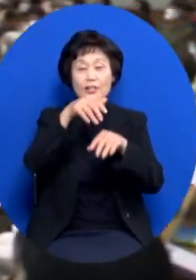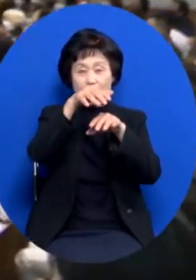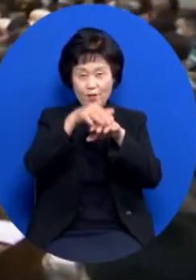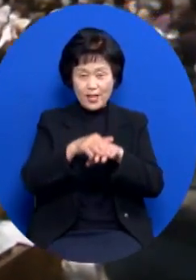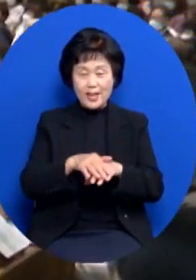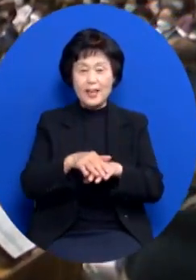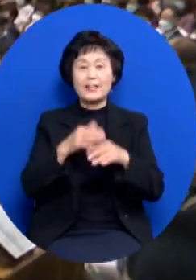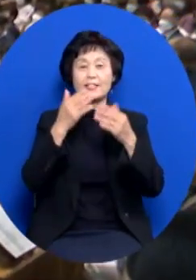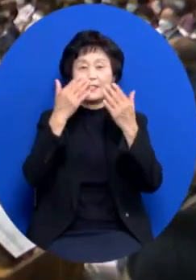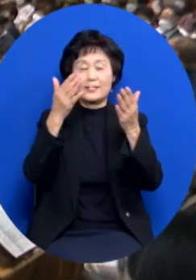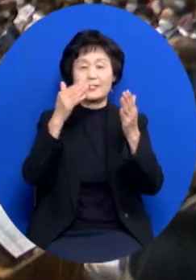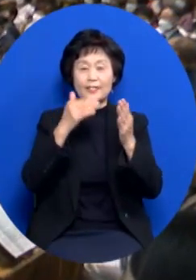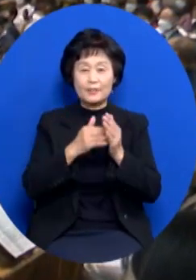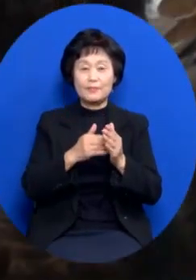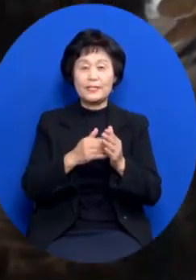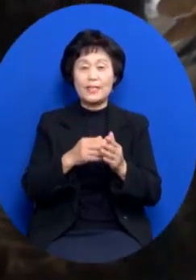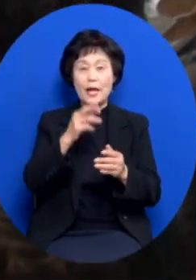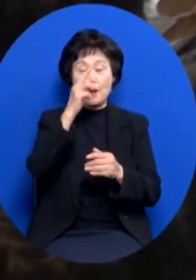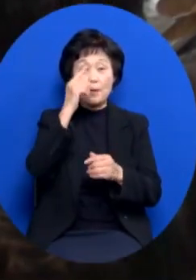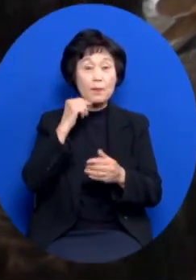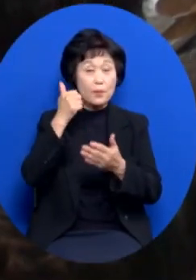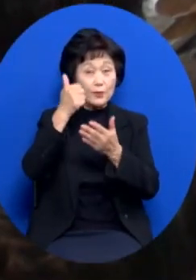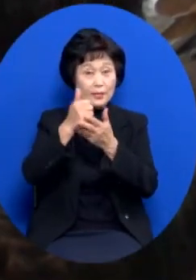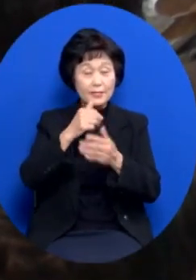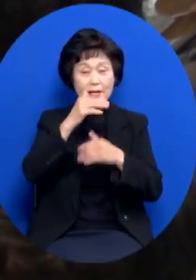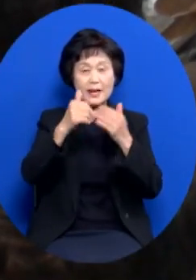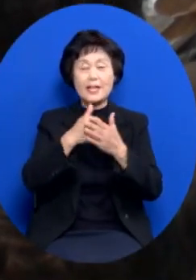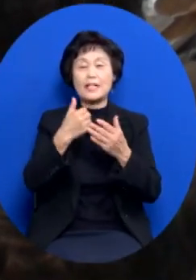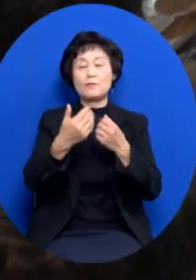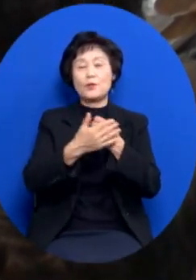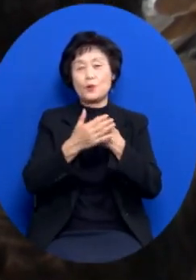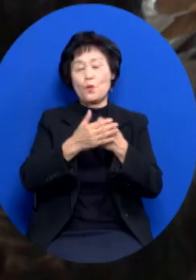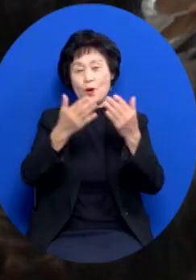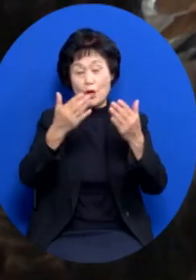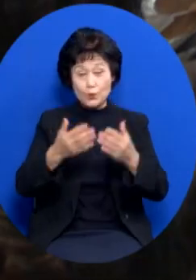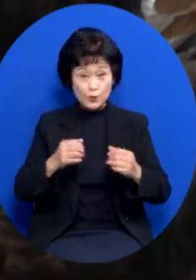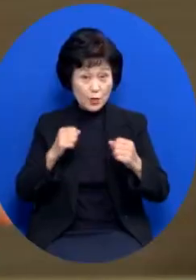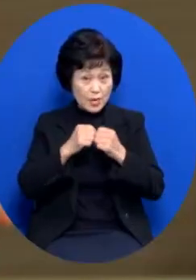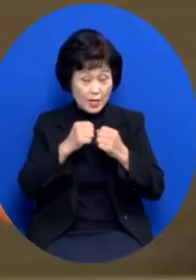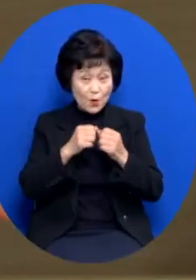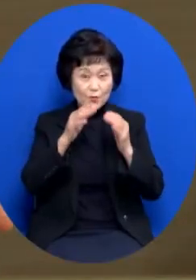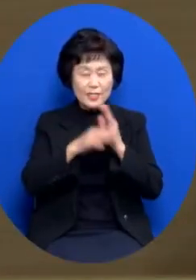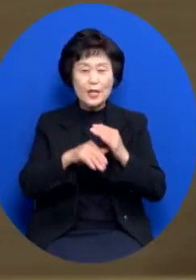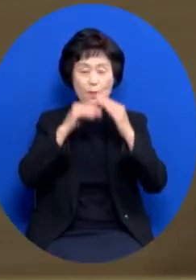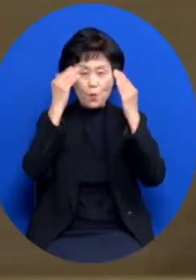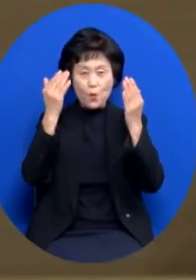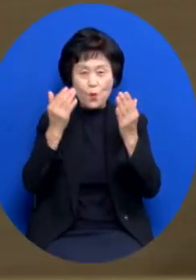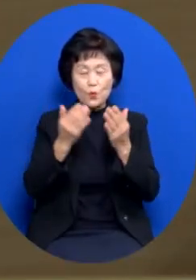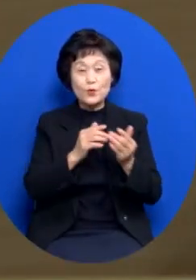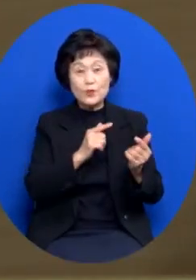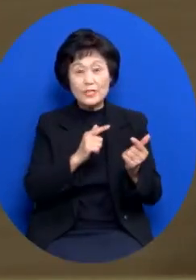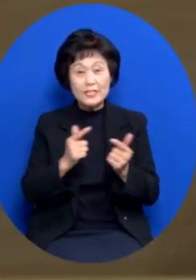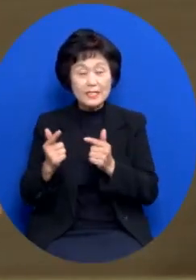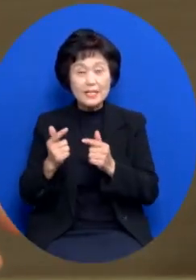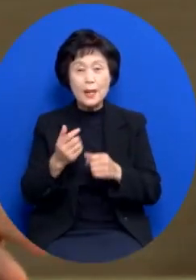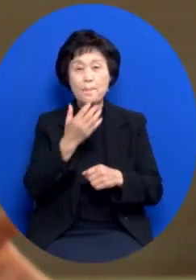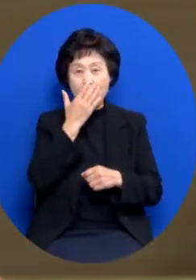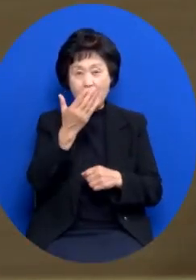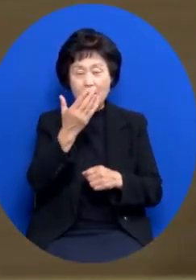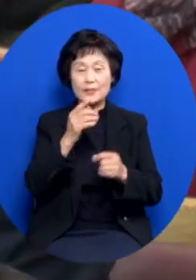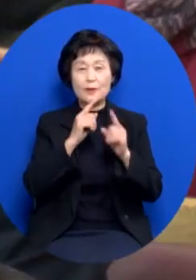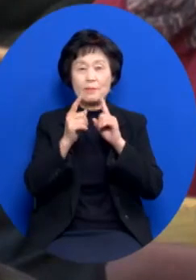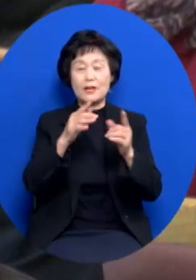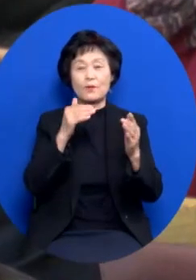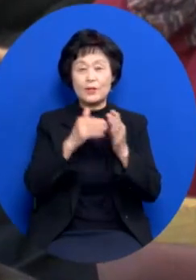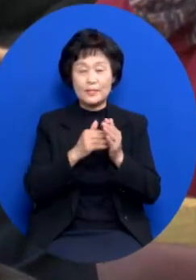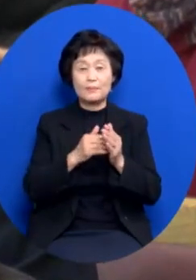강사로 나선 왕성교회 박윤민 목사는 하나님이 도우시고 싸우시면 모든 것이 가능하다고 말씀을 전했습니다. 연합회장